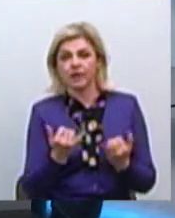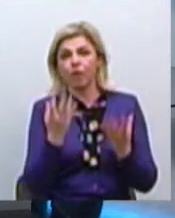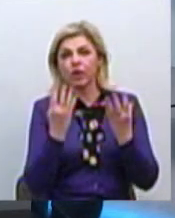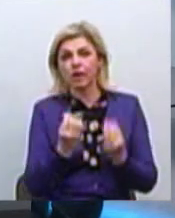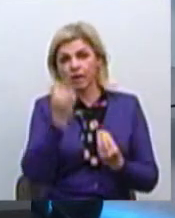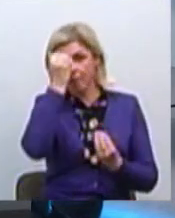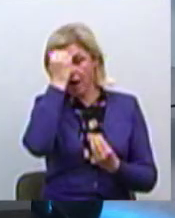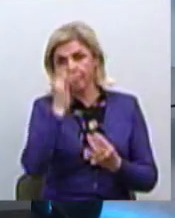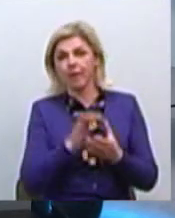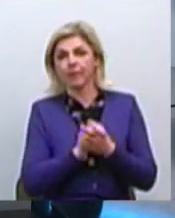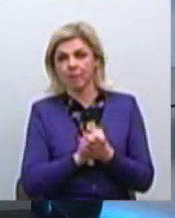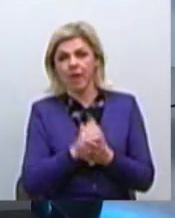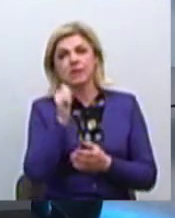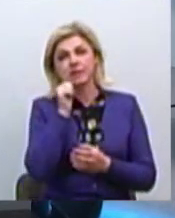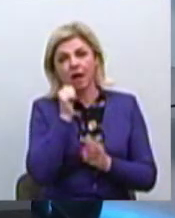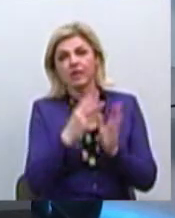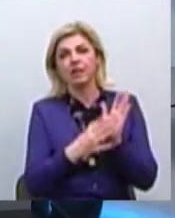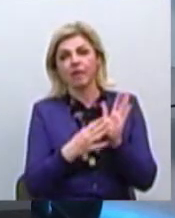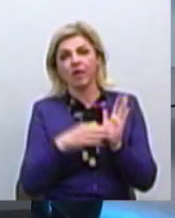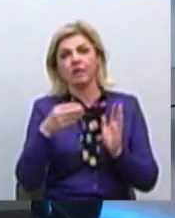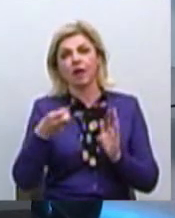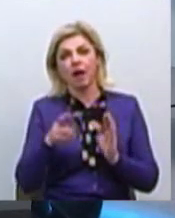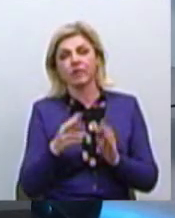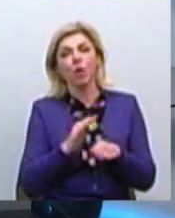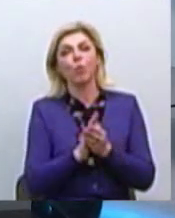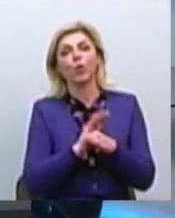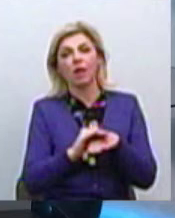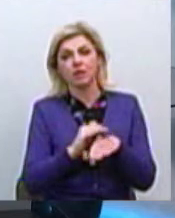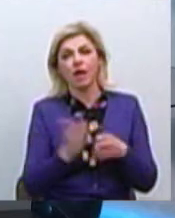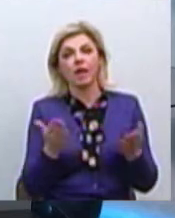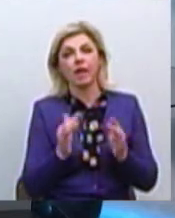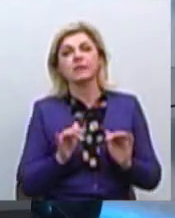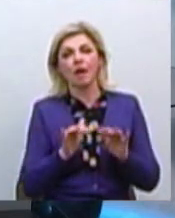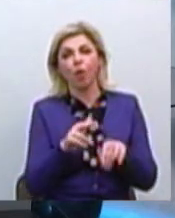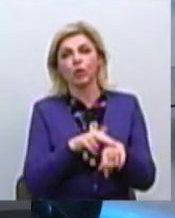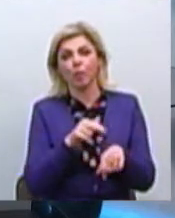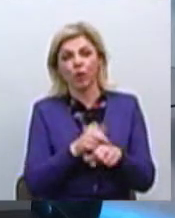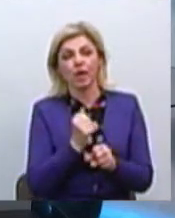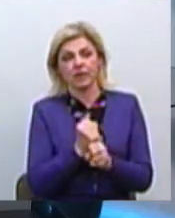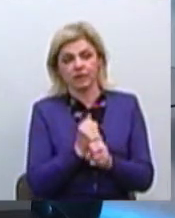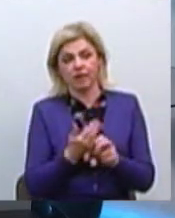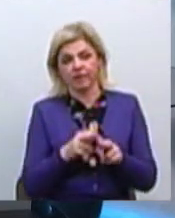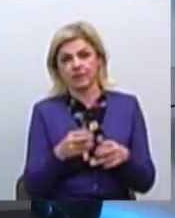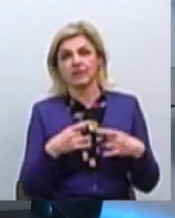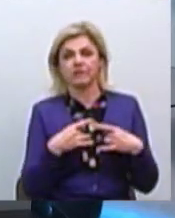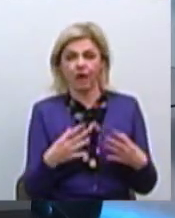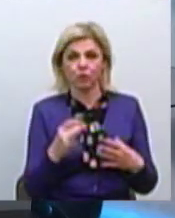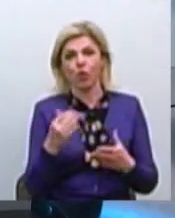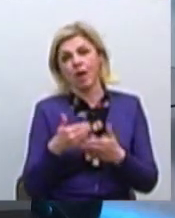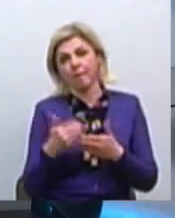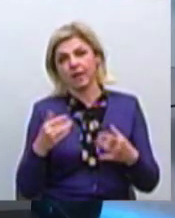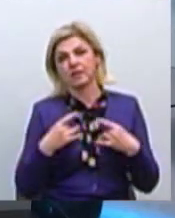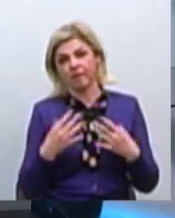примирення, завтра 9 травня. Будь ласка, які заходи проводяться поліцією в ці святкові та передсвяткові